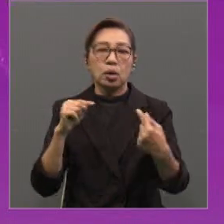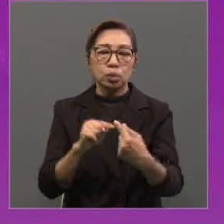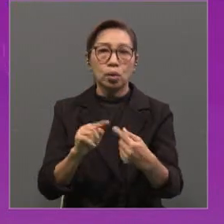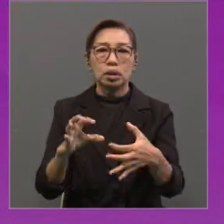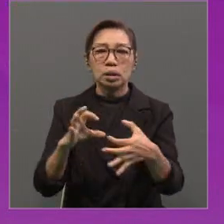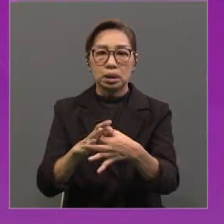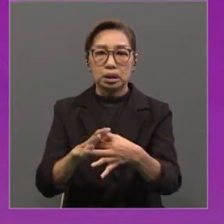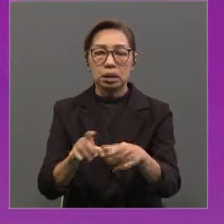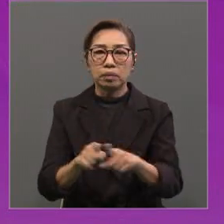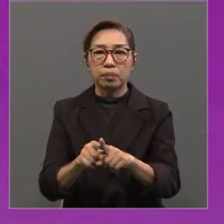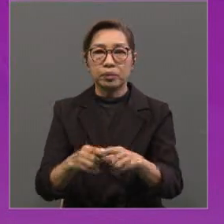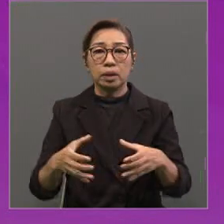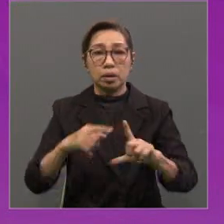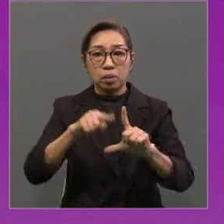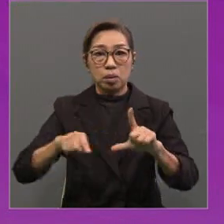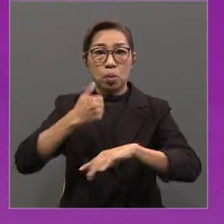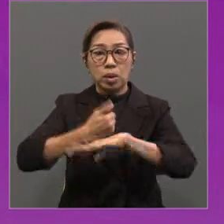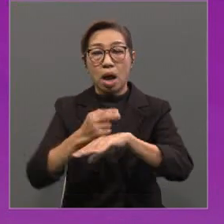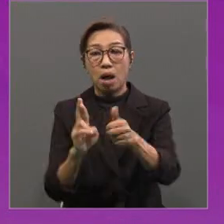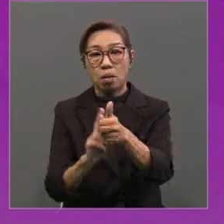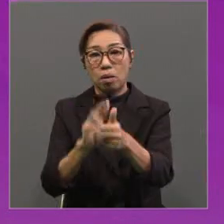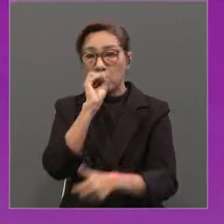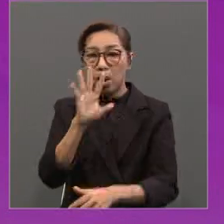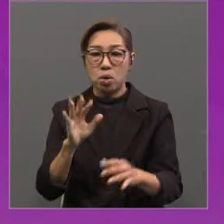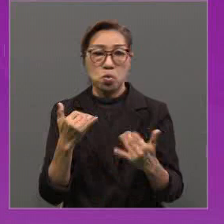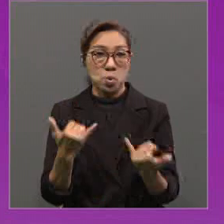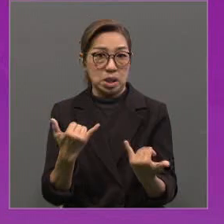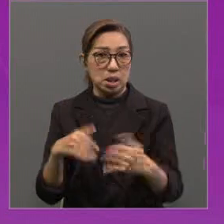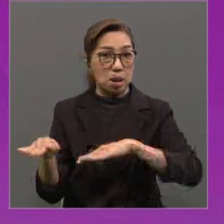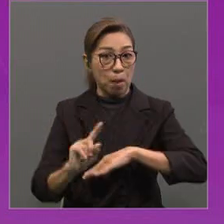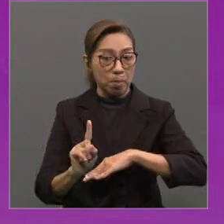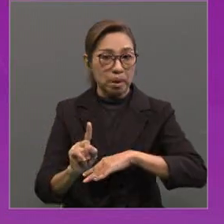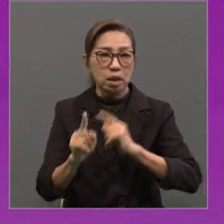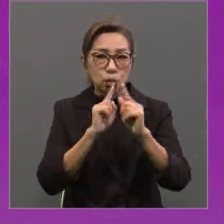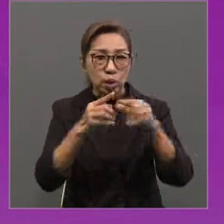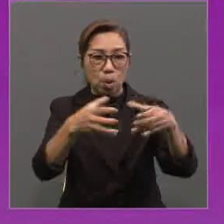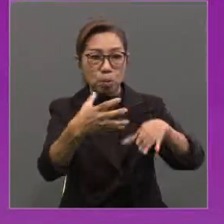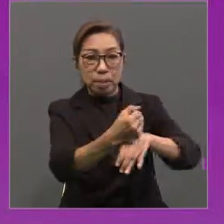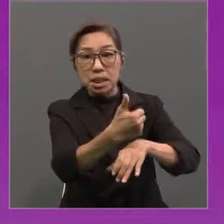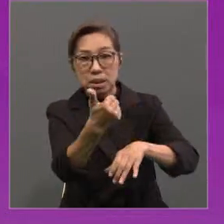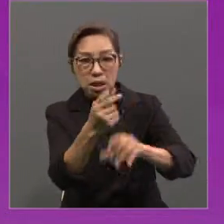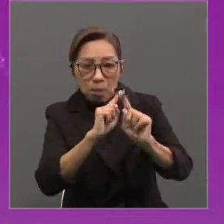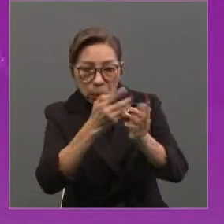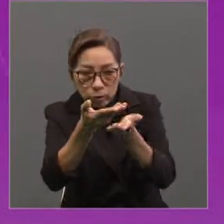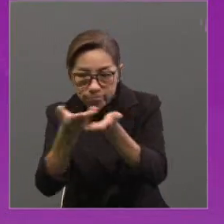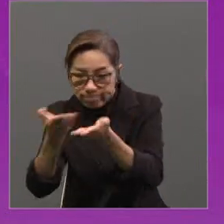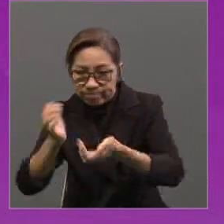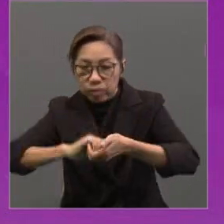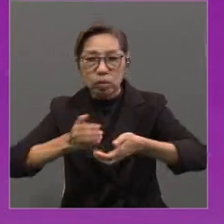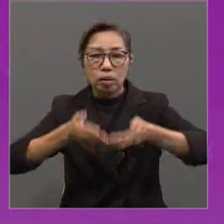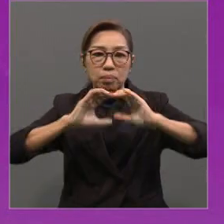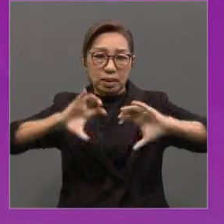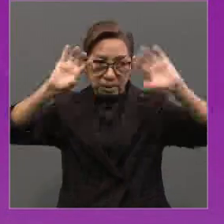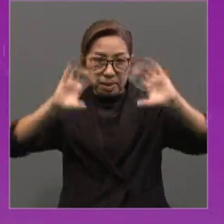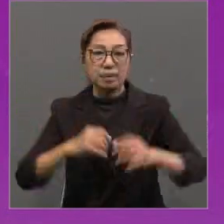จากหัวหน้ารองหัวหน้าพรรคก้าวไกลที่บอกว่าเดี๋ยววันนี้จะเตรียมพูดคุยกับพรรคการเมืองอื่นเรื่องของการร่วมจัดตั้งรัฐบาล